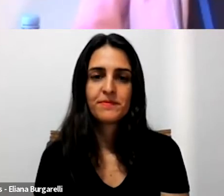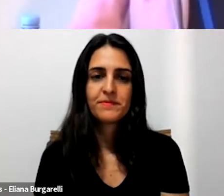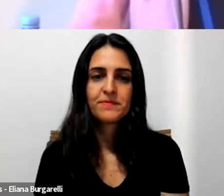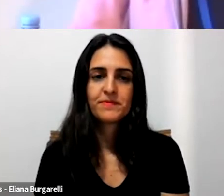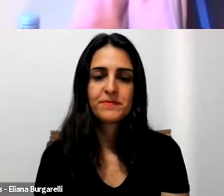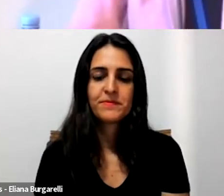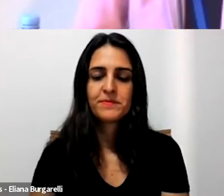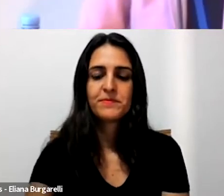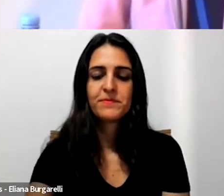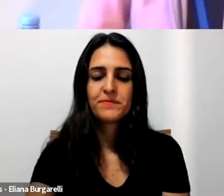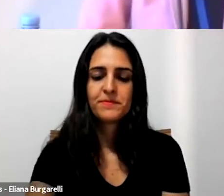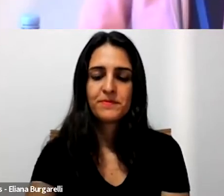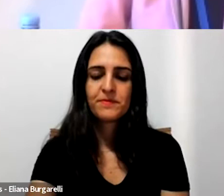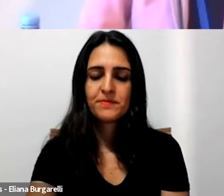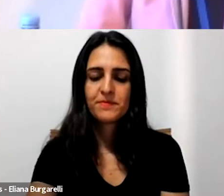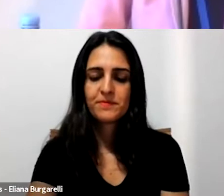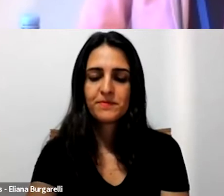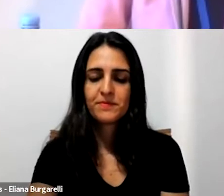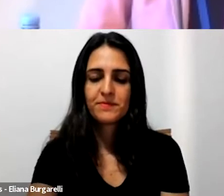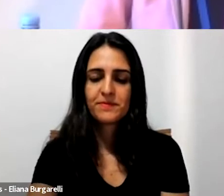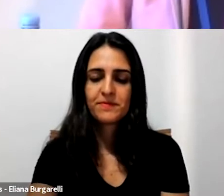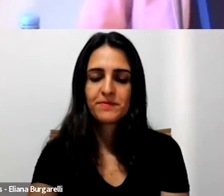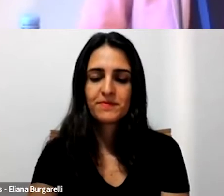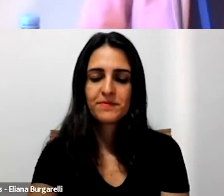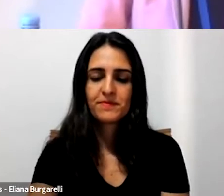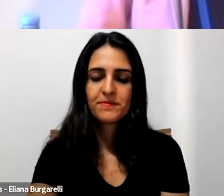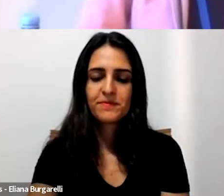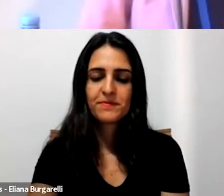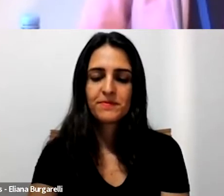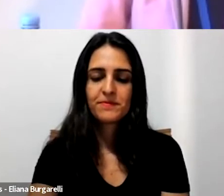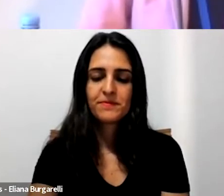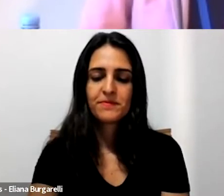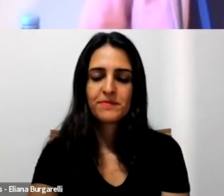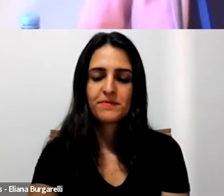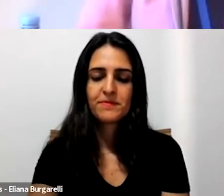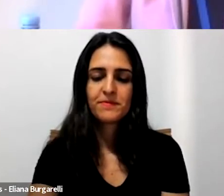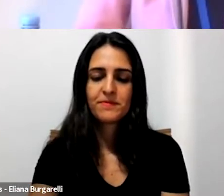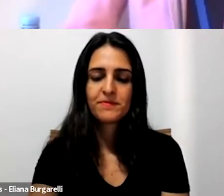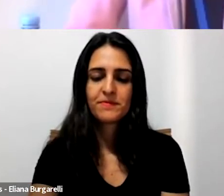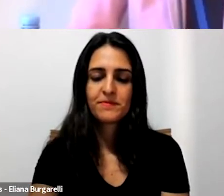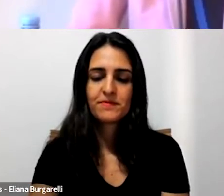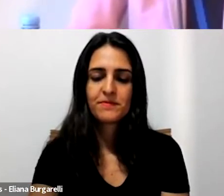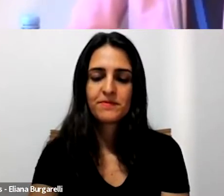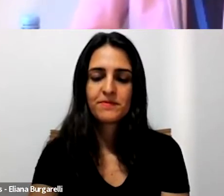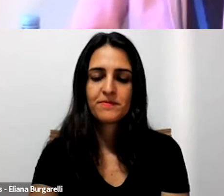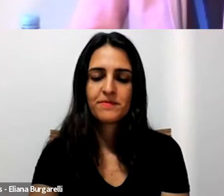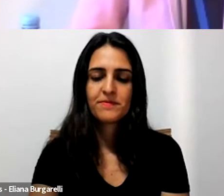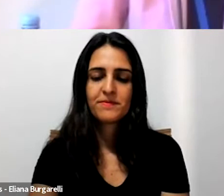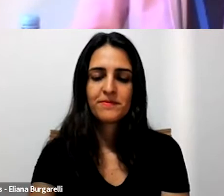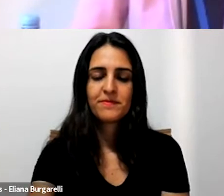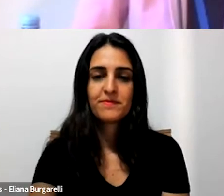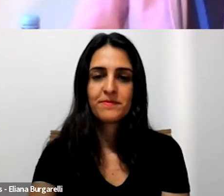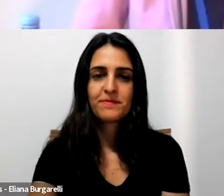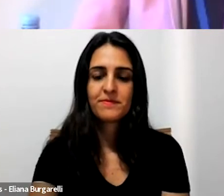vous donner la parole sur ces contributions, c'est qu'on voit que d'un côté comme de l'autre, chacun travaille beaucoup sur ces questions-là depuis longtemps.